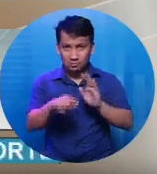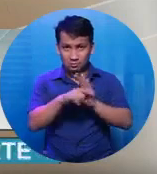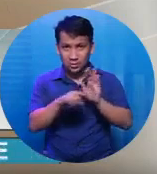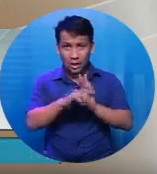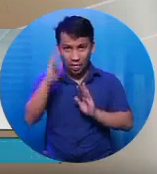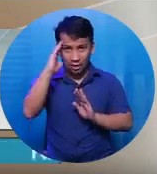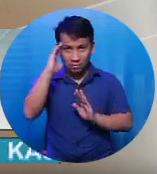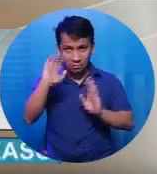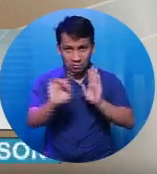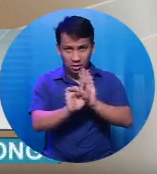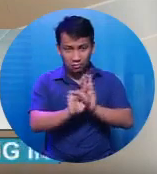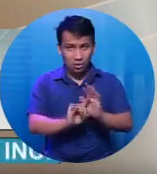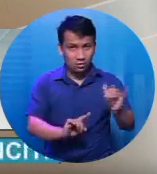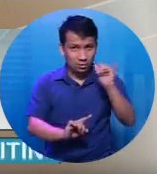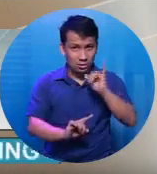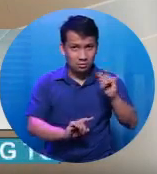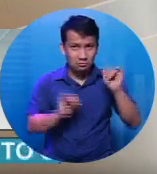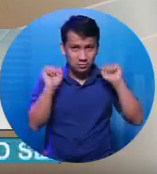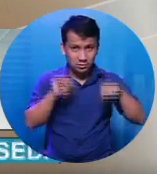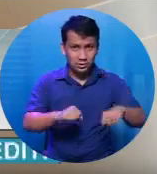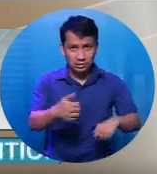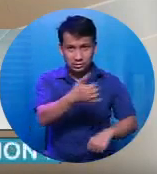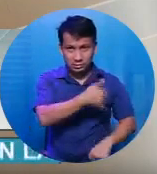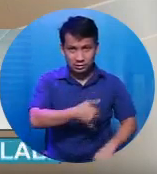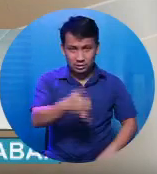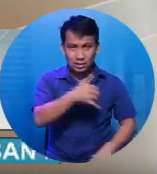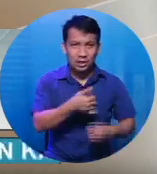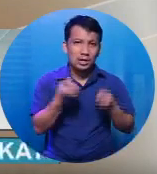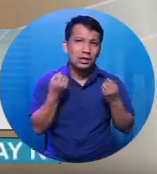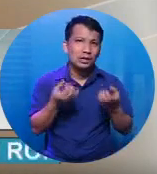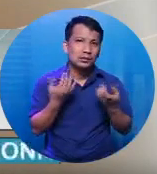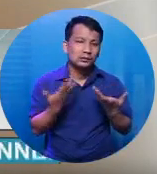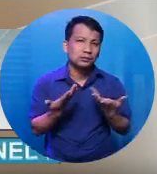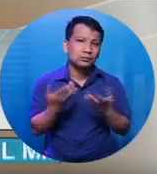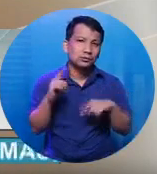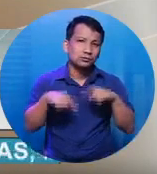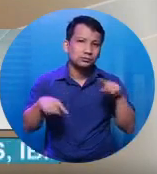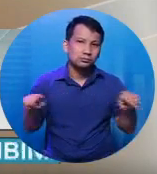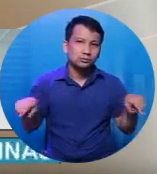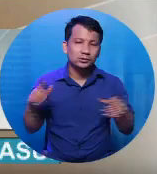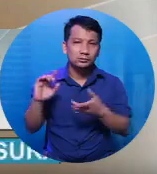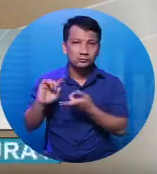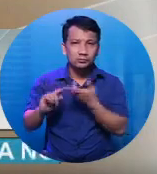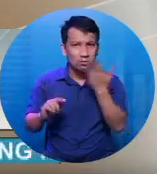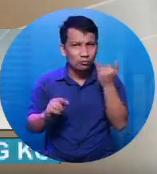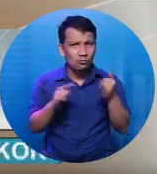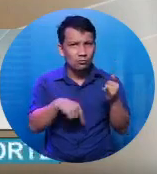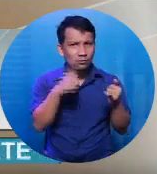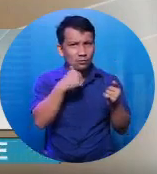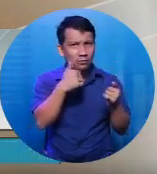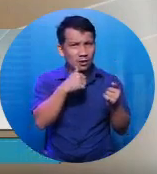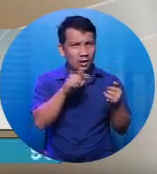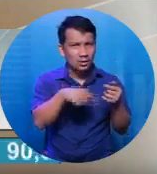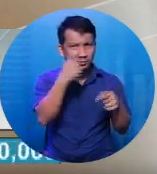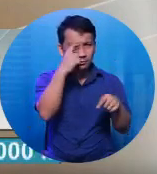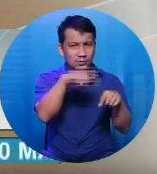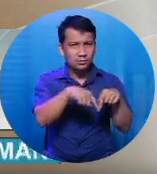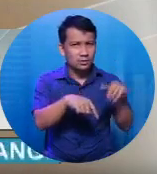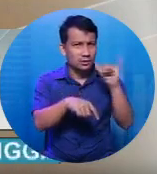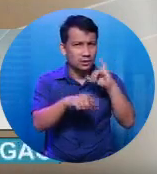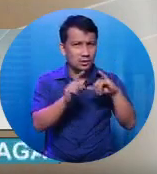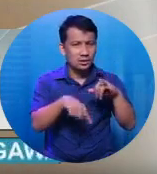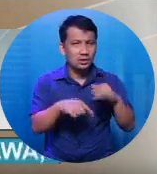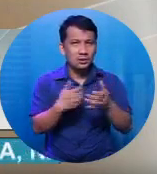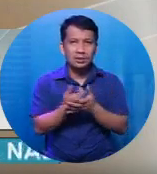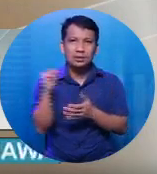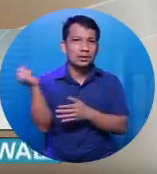uminom. Kaya lang, kailangan mo makipag-inuman sa iyong border. Sa dinami-daming barkada mo na pwede mong kainuman, babae po talagang border na nagkakainuman. Hindi, sir.